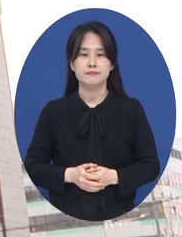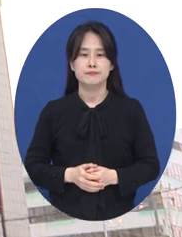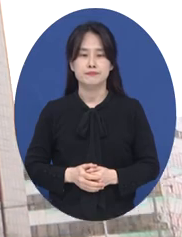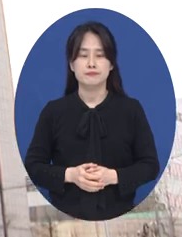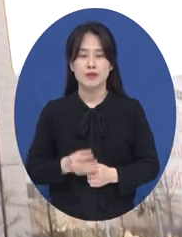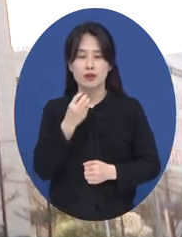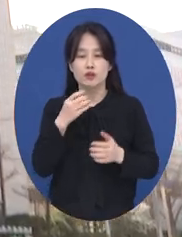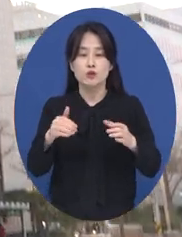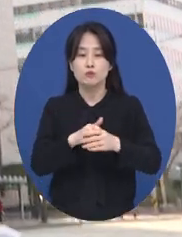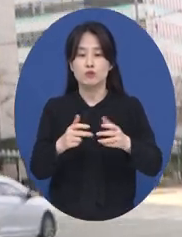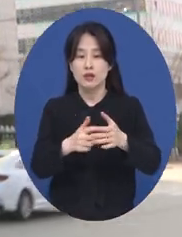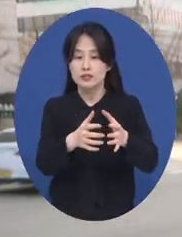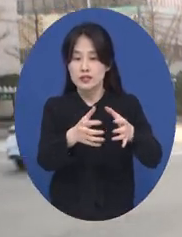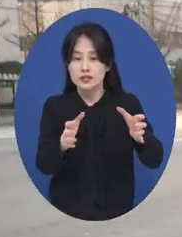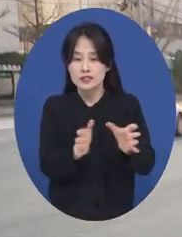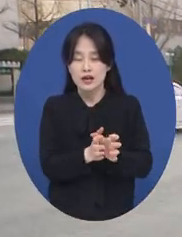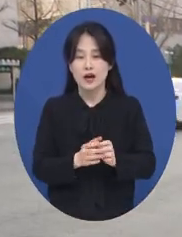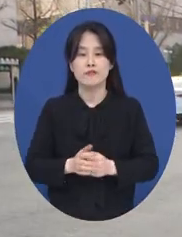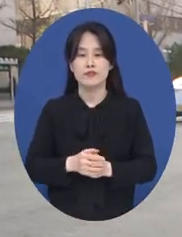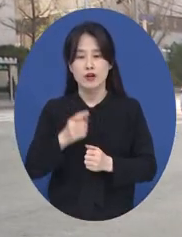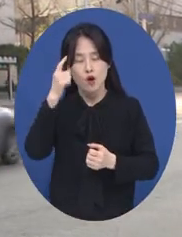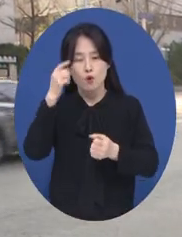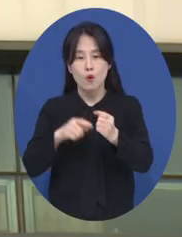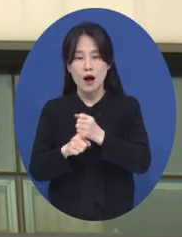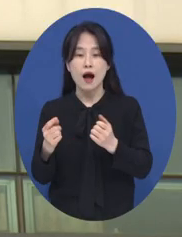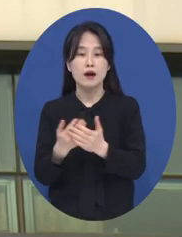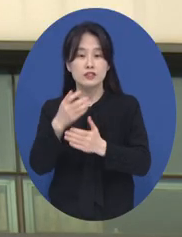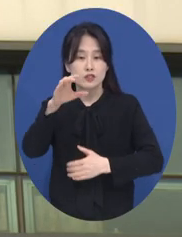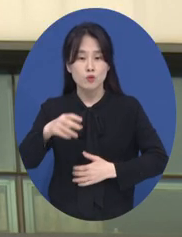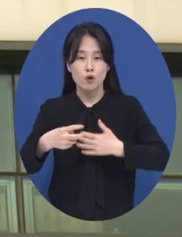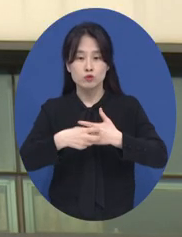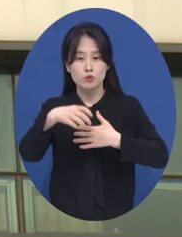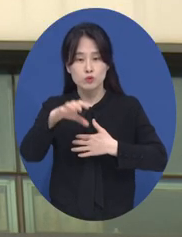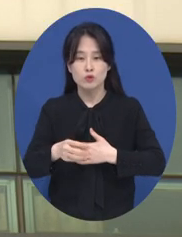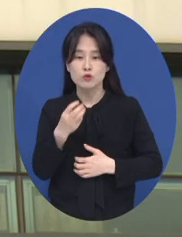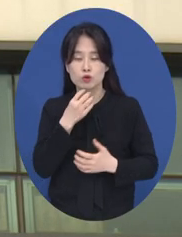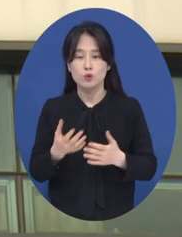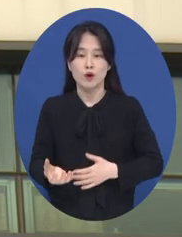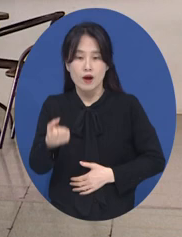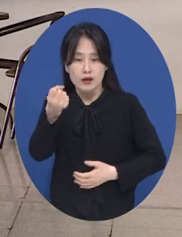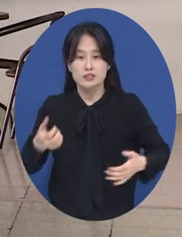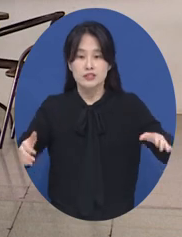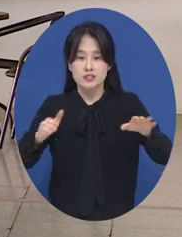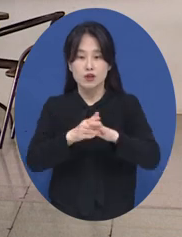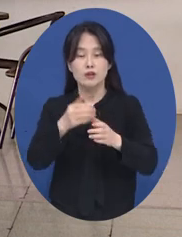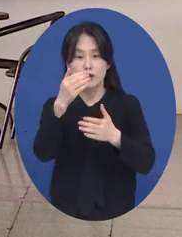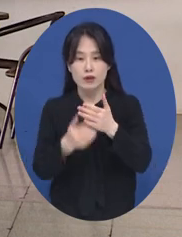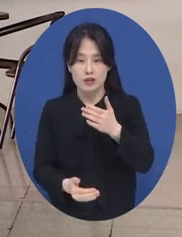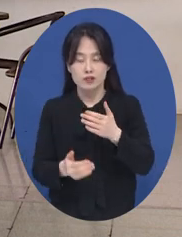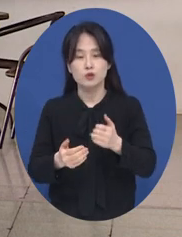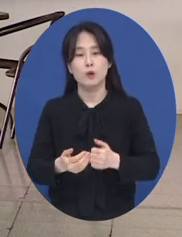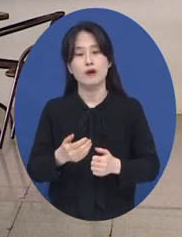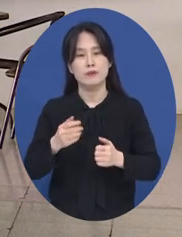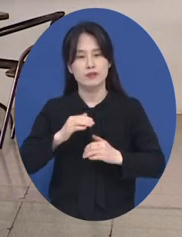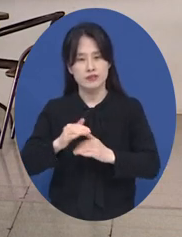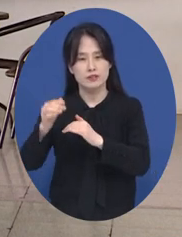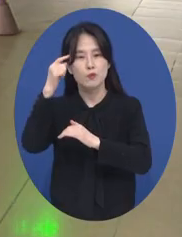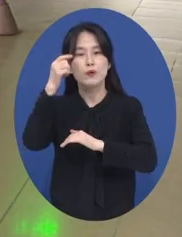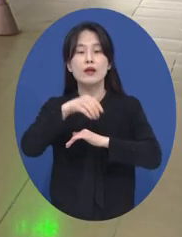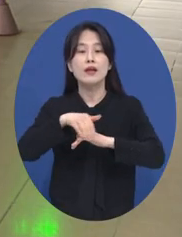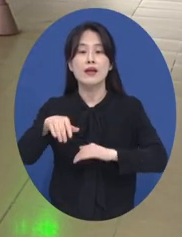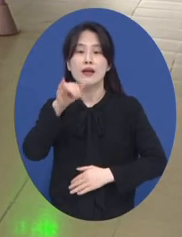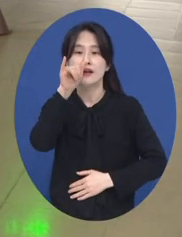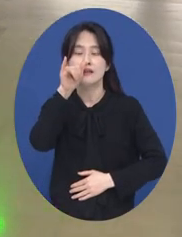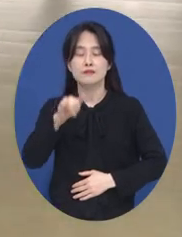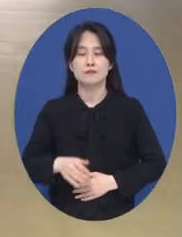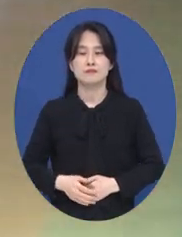경기도는 경기문화재단 은과 경기도 경제 과학 찐 응원 경기도의료원 등도 소유지 설의 임대료도 감면해 나갈 예정입니다